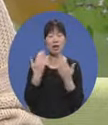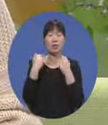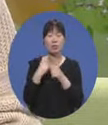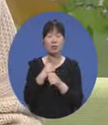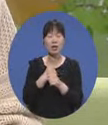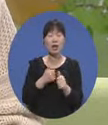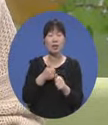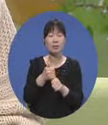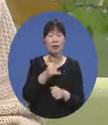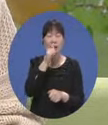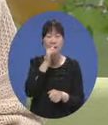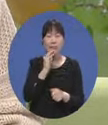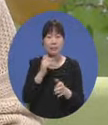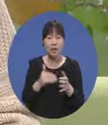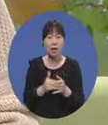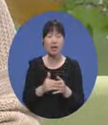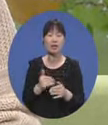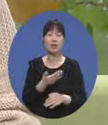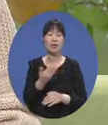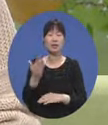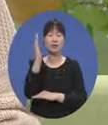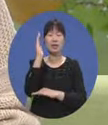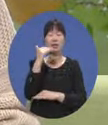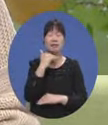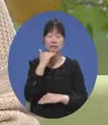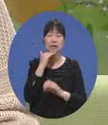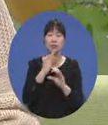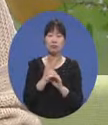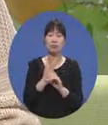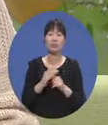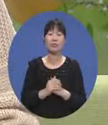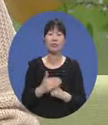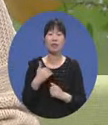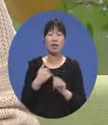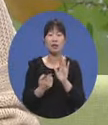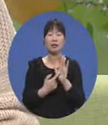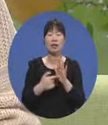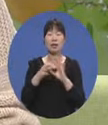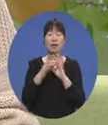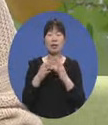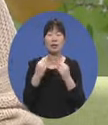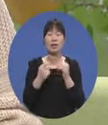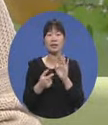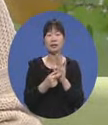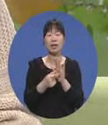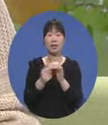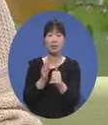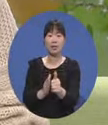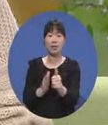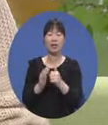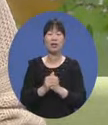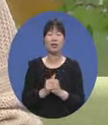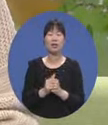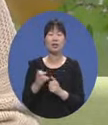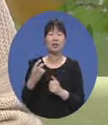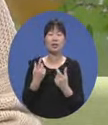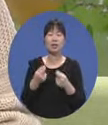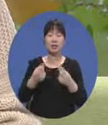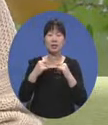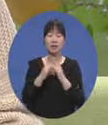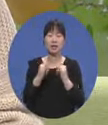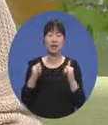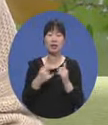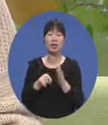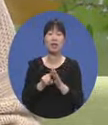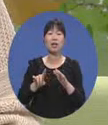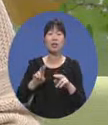학교폭력을 극복해 나갔다 하시는 분들, 여러분들의 사연을 저희 기다리고 있습니다. 저희 게시판을 통해서 많이 남겨주시기 바라고요. 또 이렇게 참여해주신